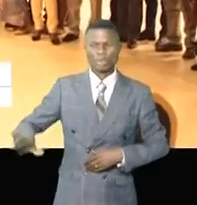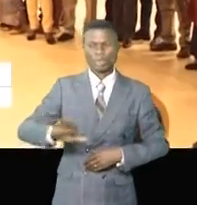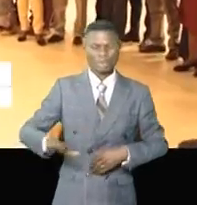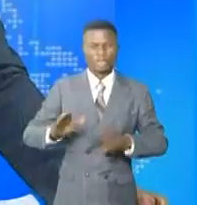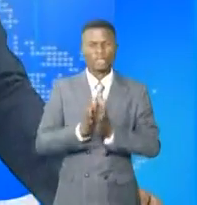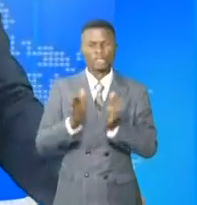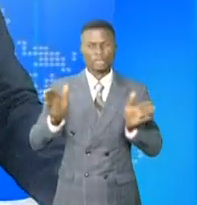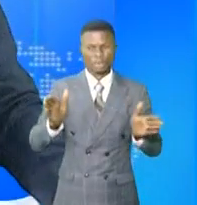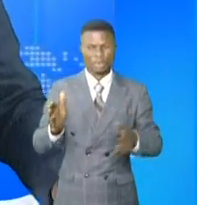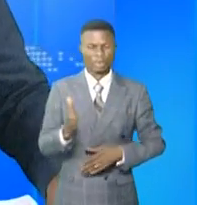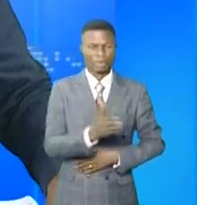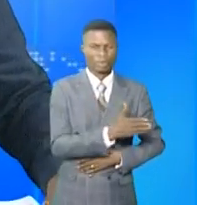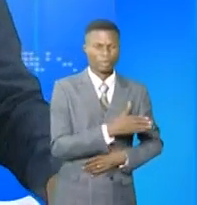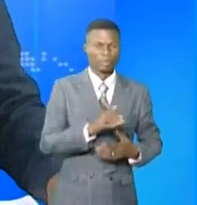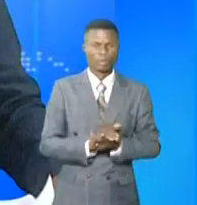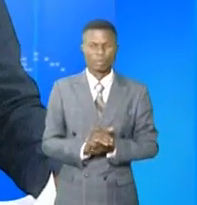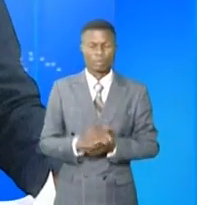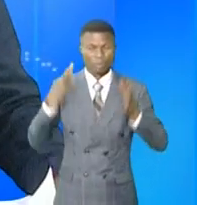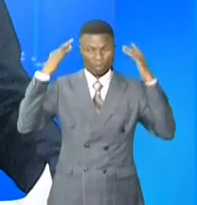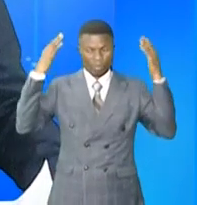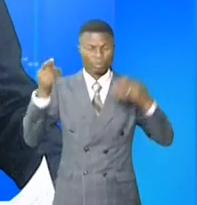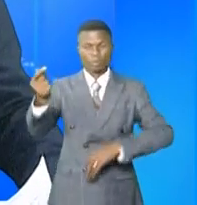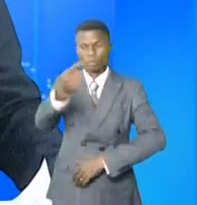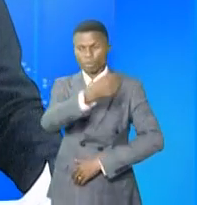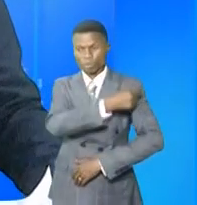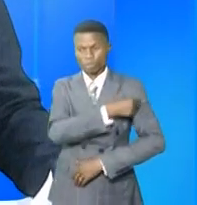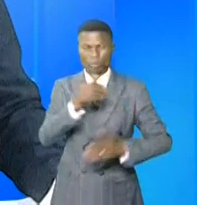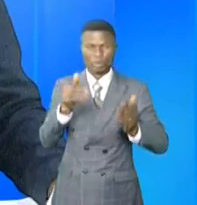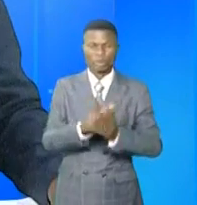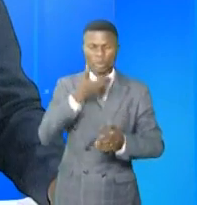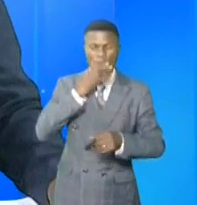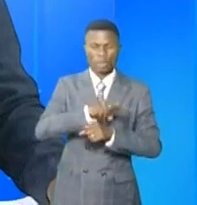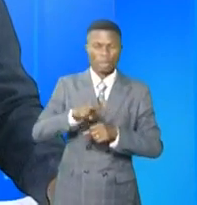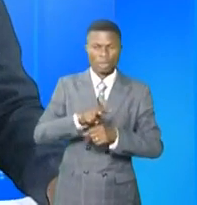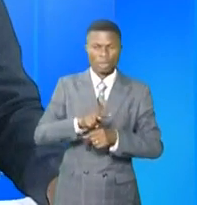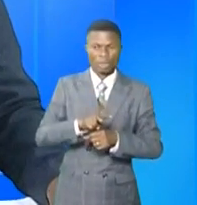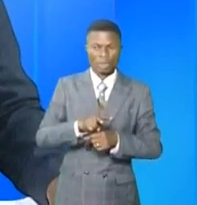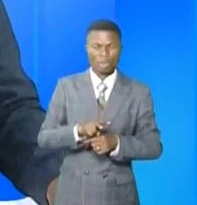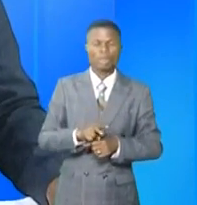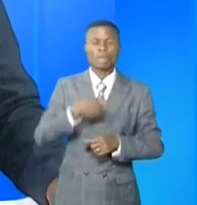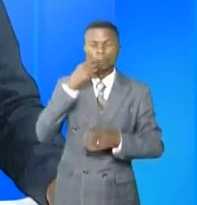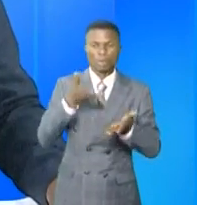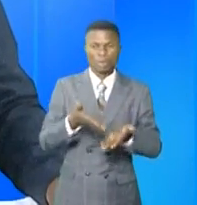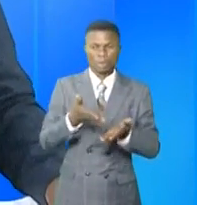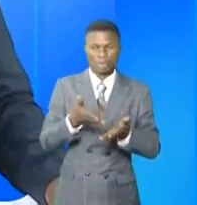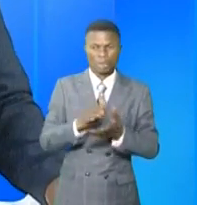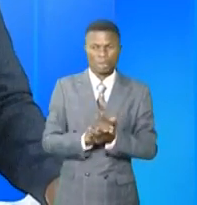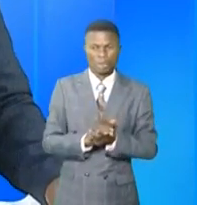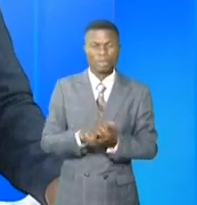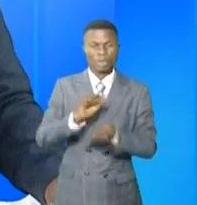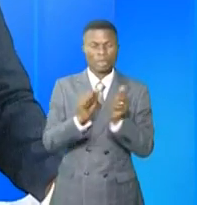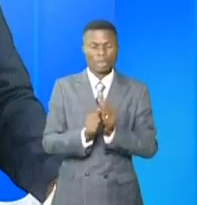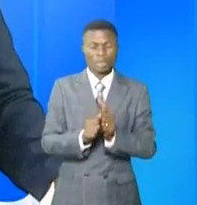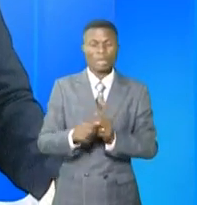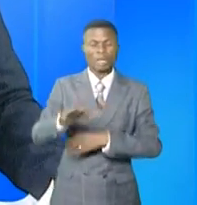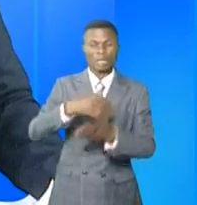Congo. La rumeur de vaccination contre le coronavirus, parlons-en, elle accélère les décrochages